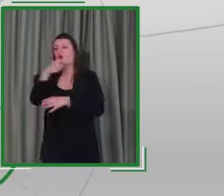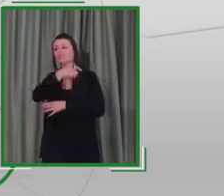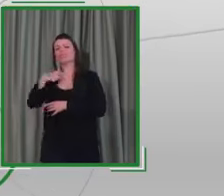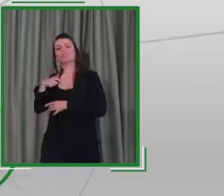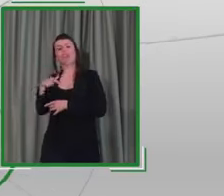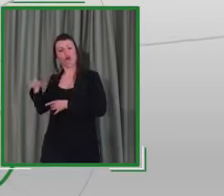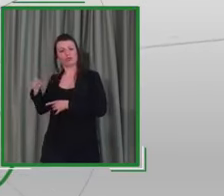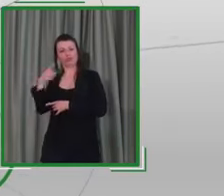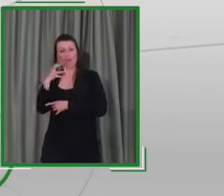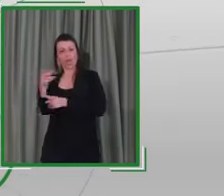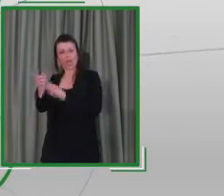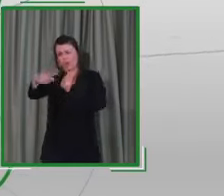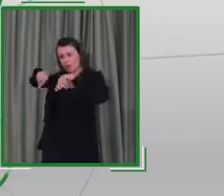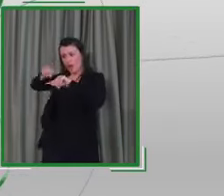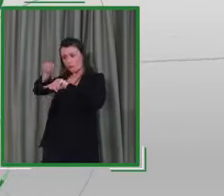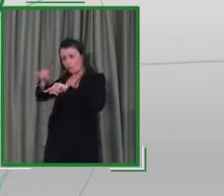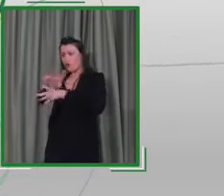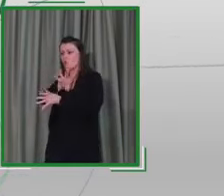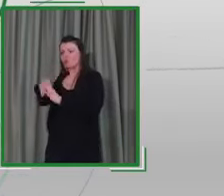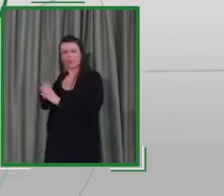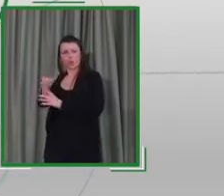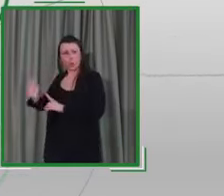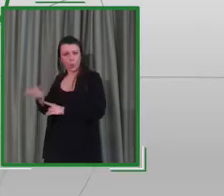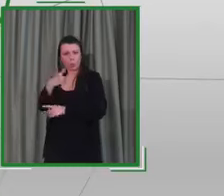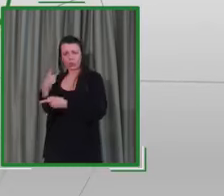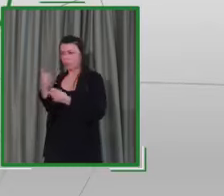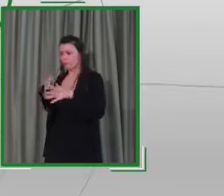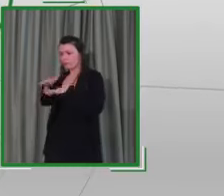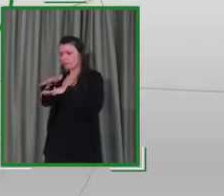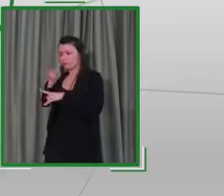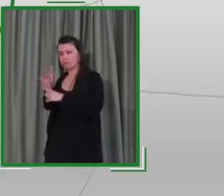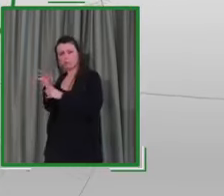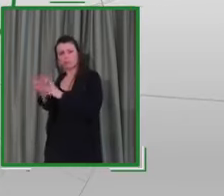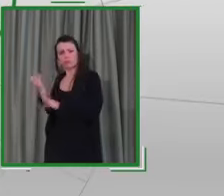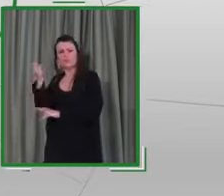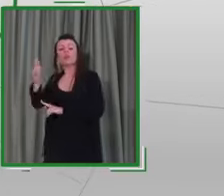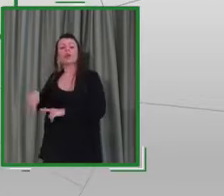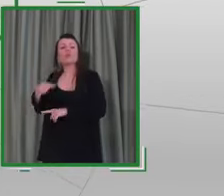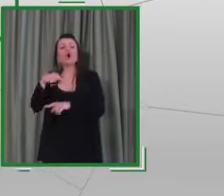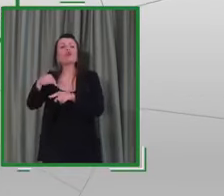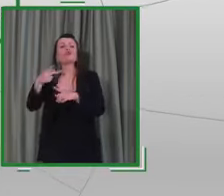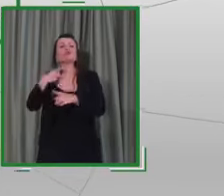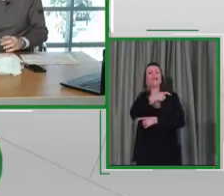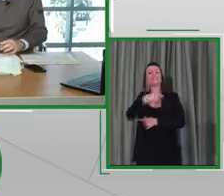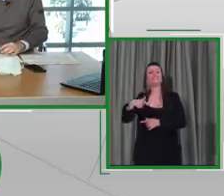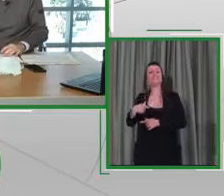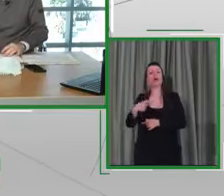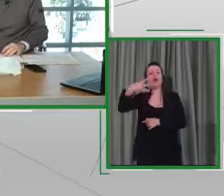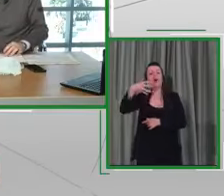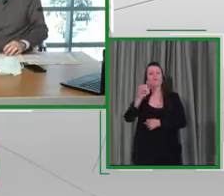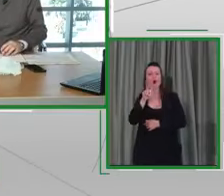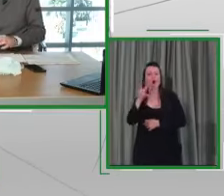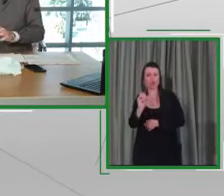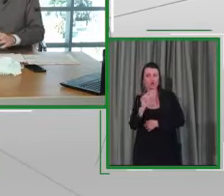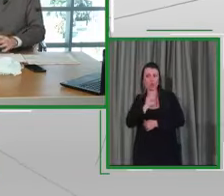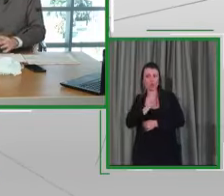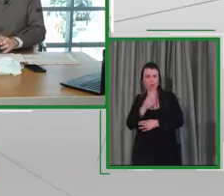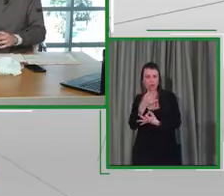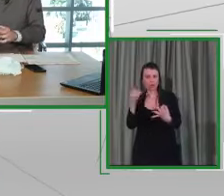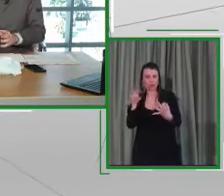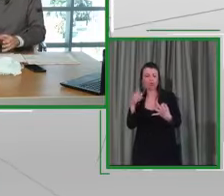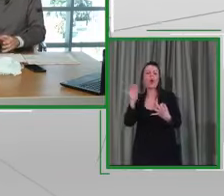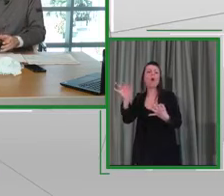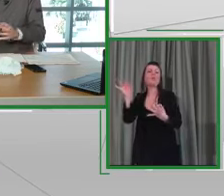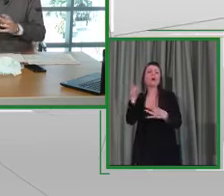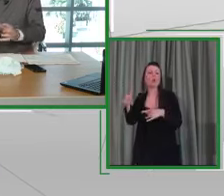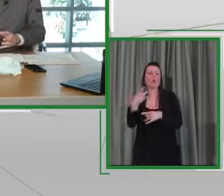il sindaco di comuni dove c'è il bes hotel che è morto se non sbaglio e quindi ho